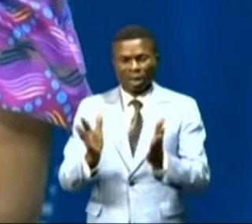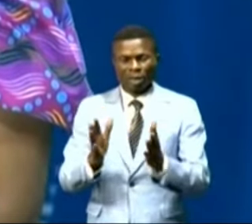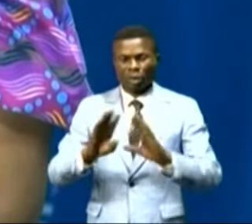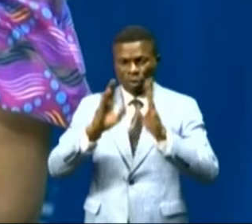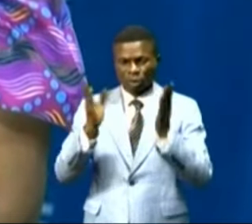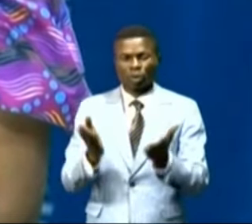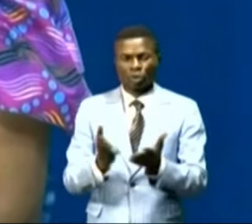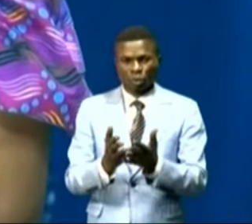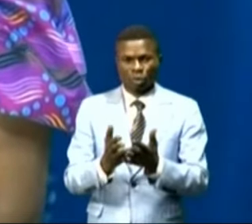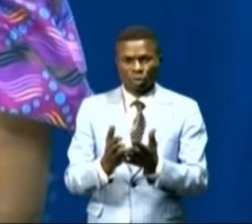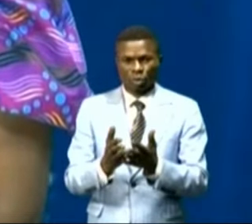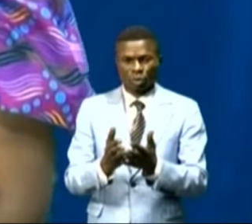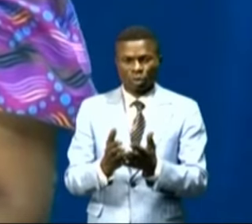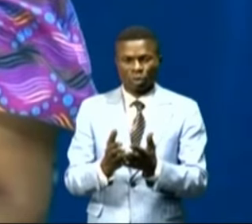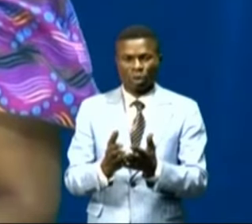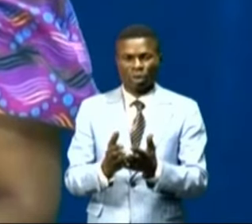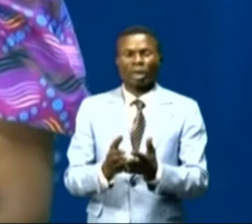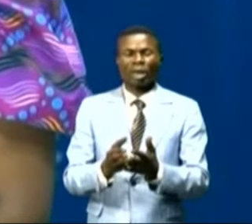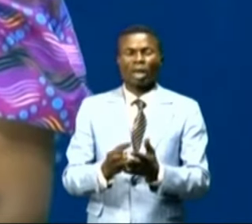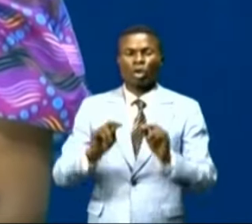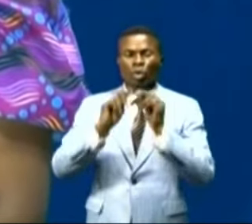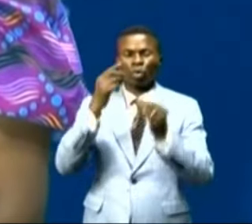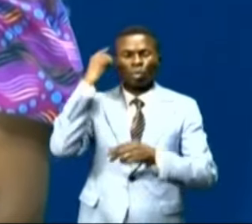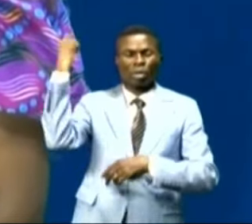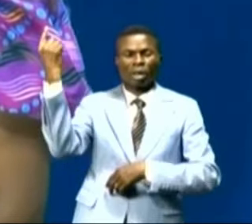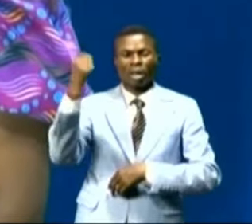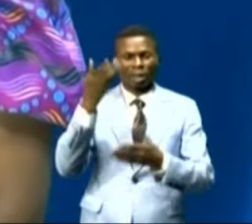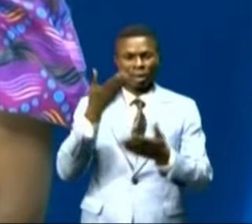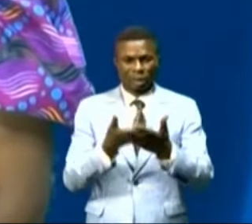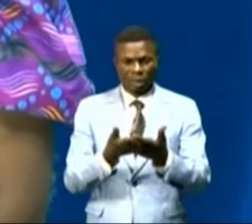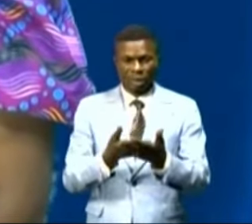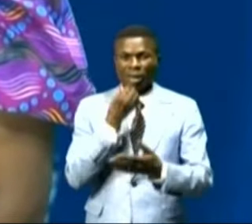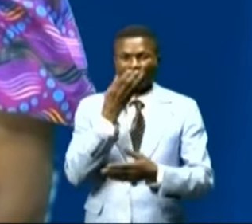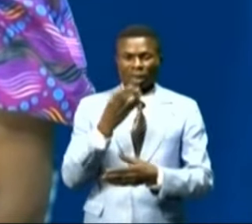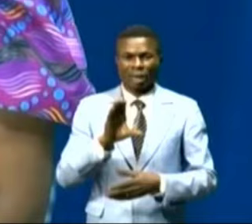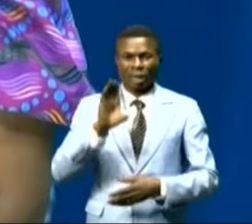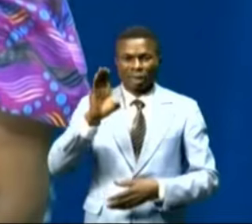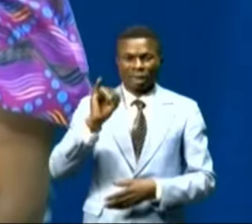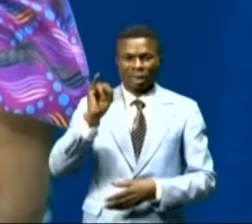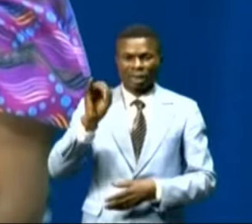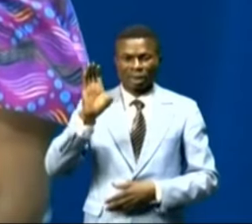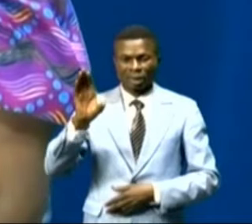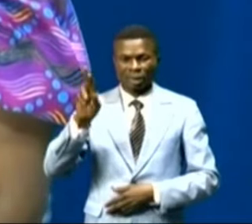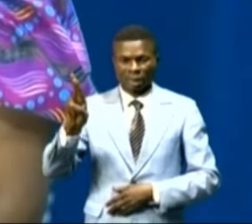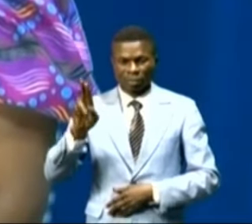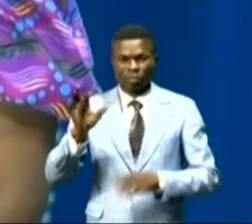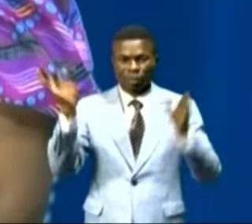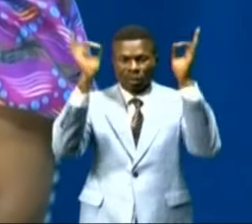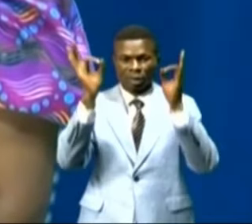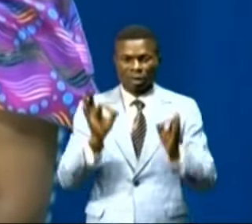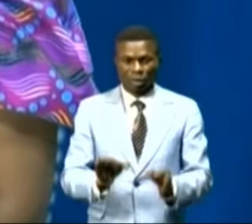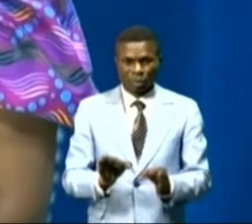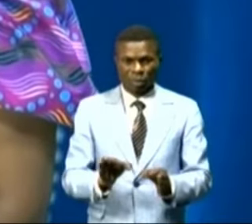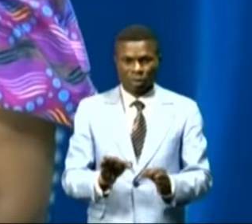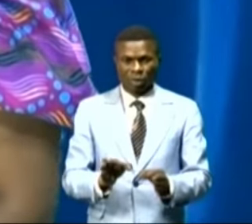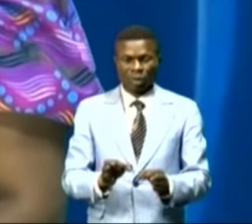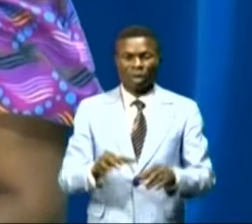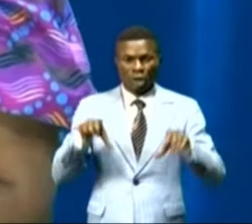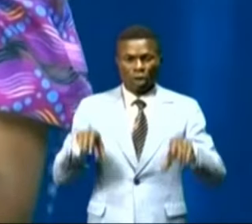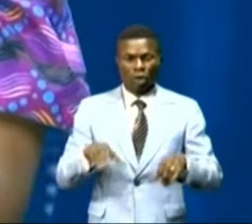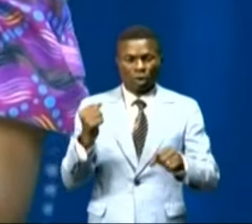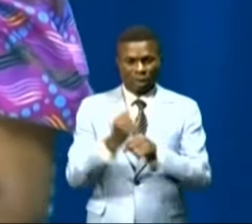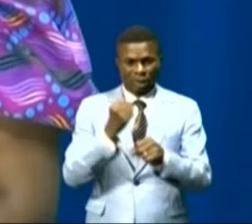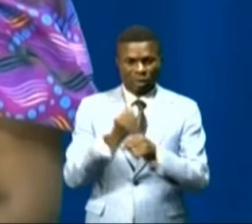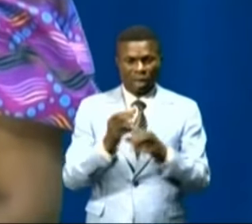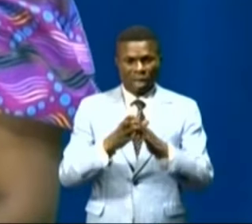toutes les composantes du mouvement international. Par exemple, le CICR ou la Fédération, qui sont aussi au Congo, mais qui travaillent